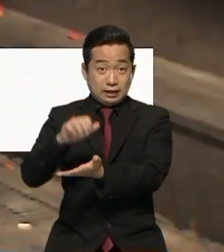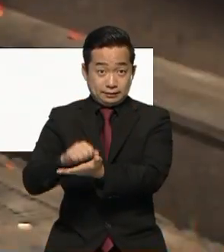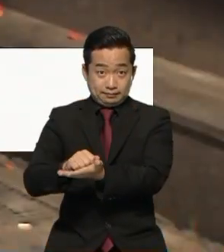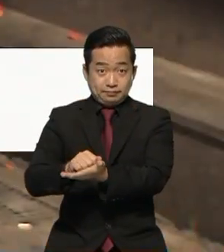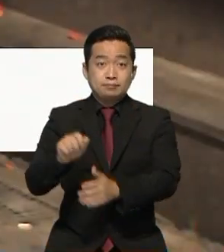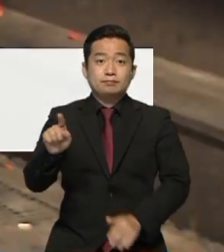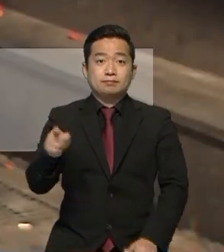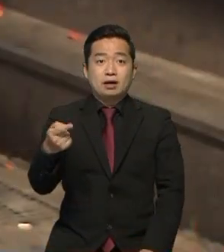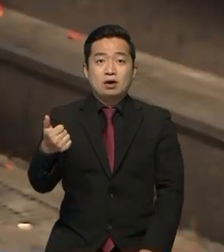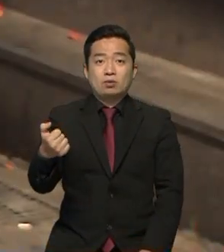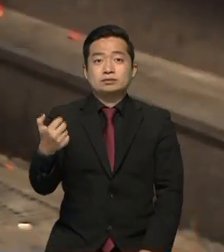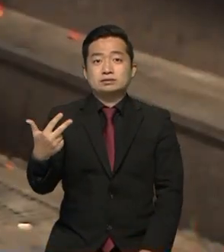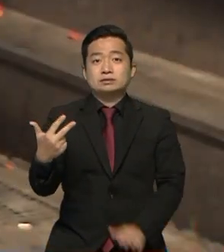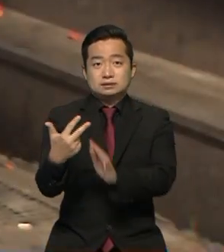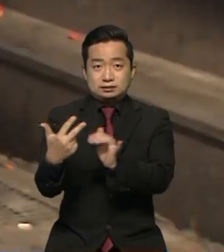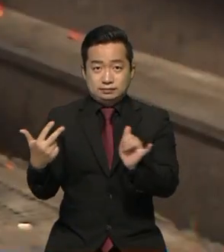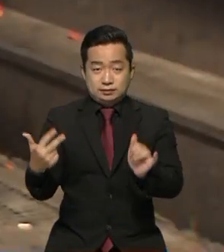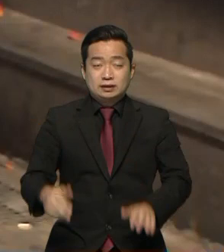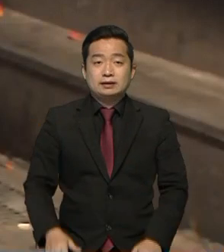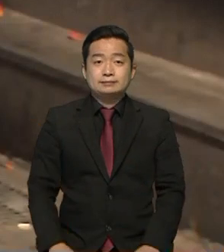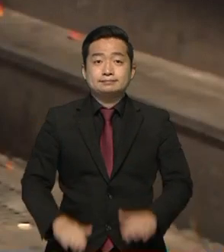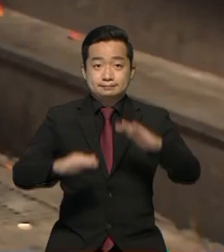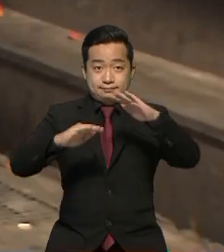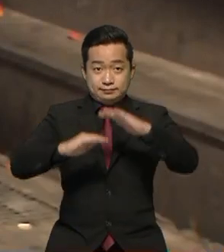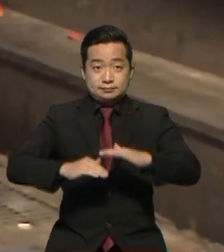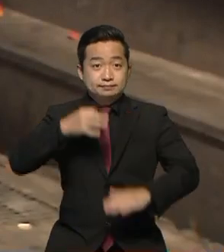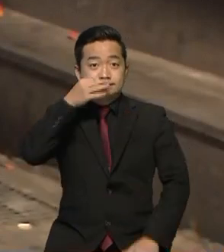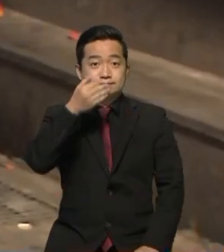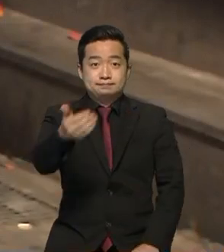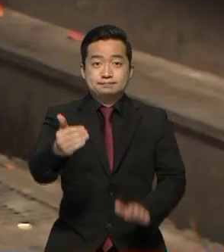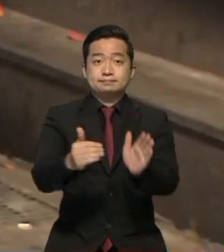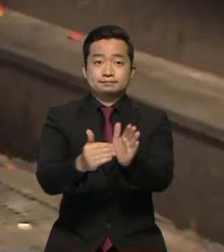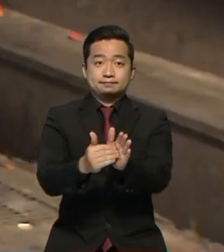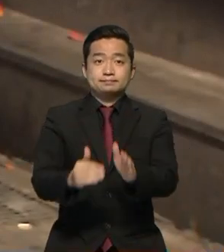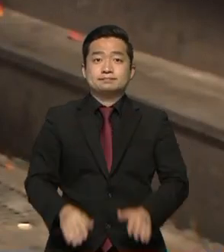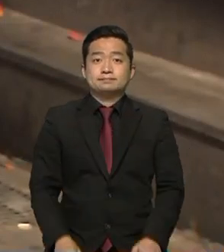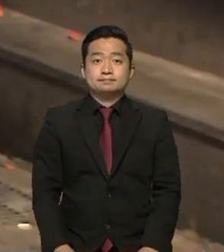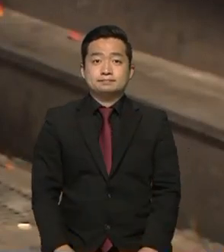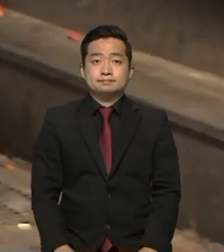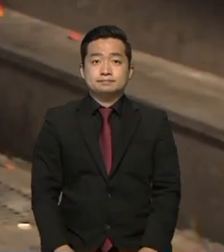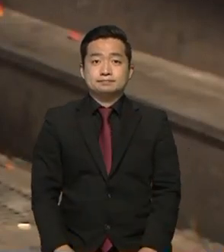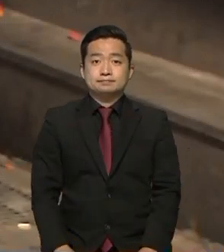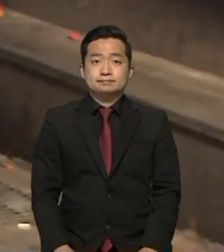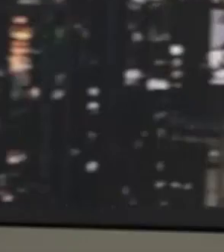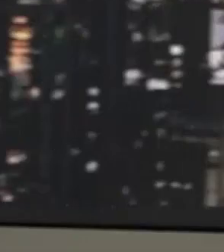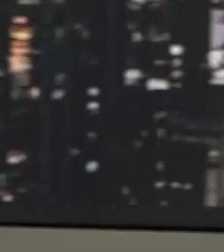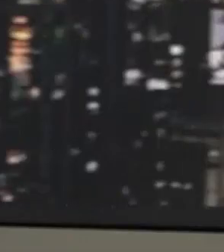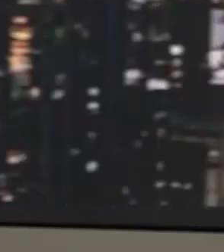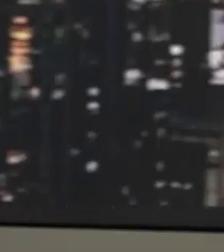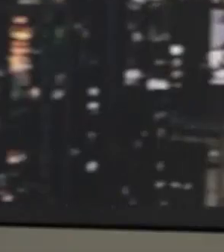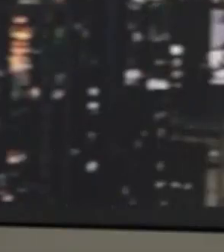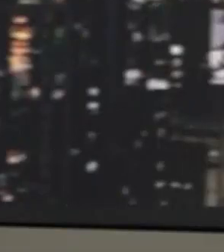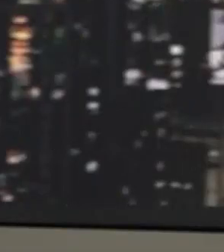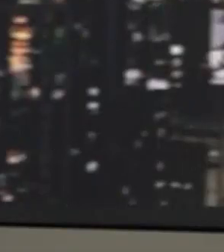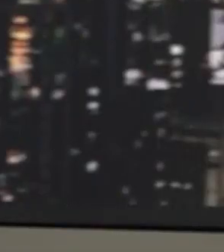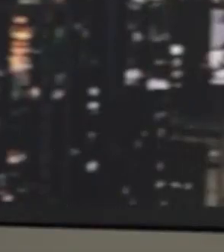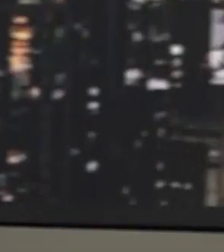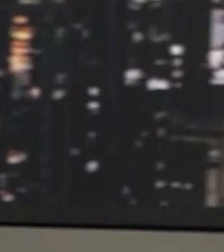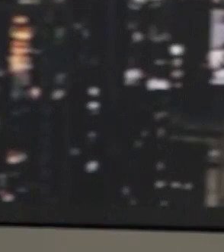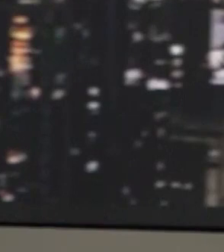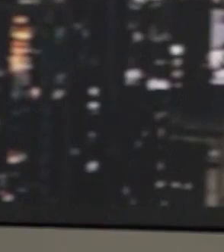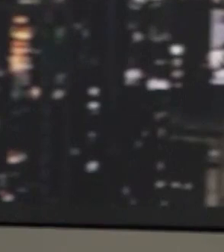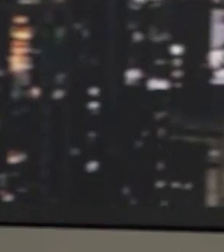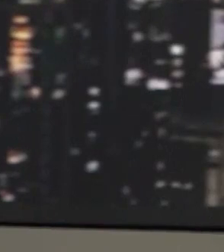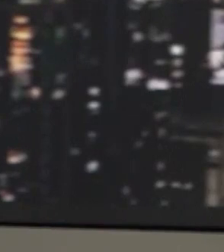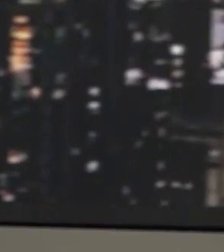157명이 됐습니다. 지금까지 이태원 참사 현장에서 SBS 하정현입니다. 네, 안녕하십니까. 김현우입니다. 더